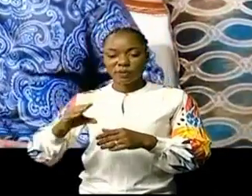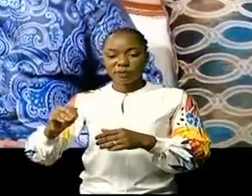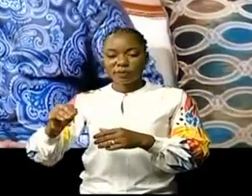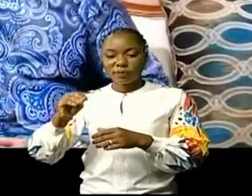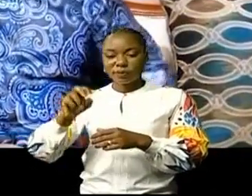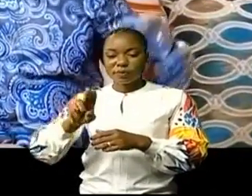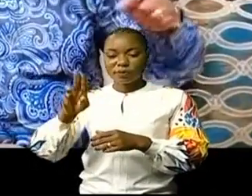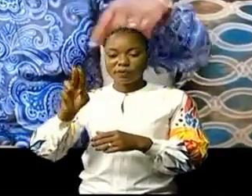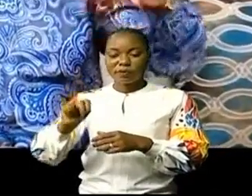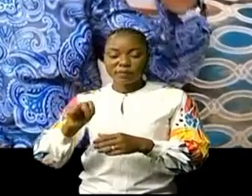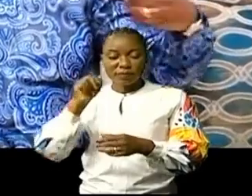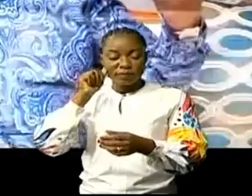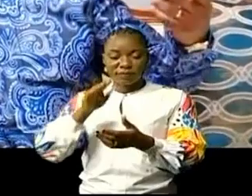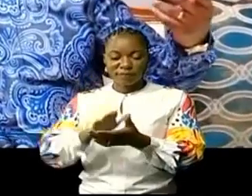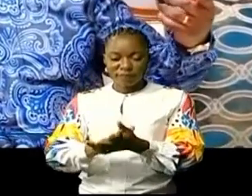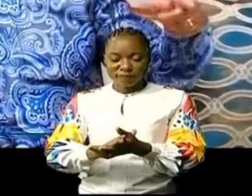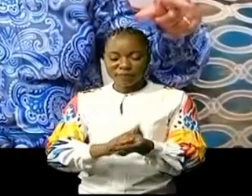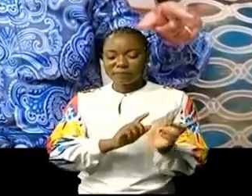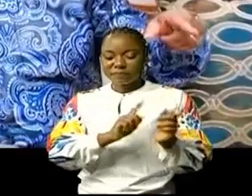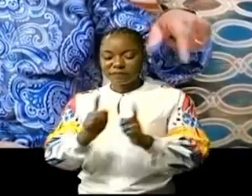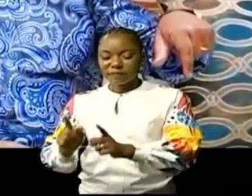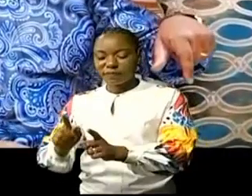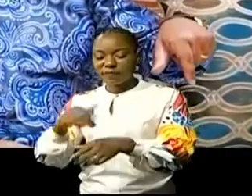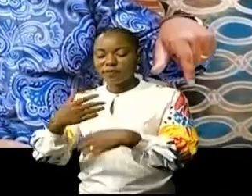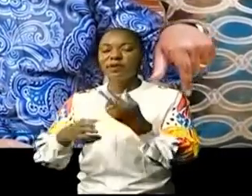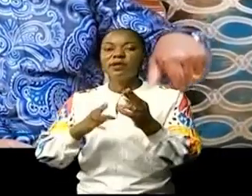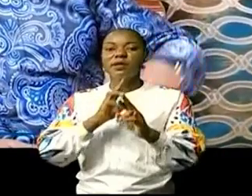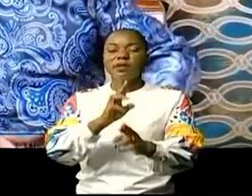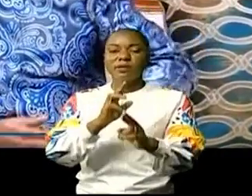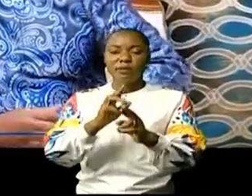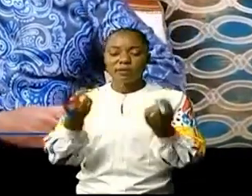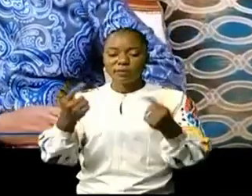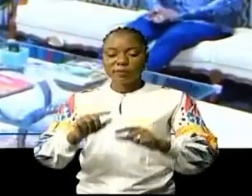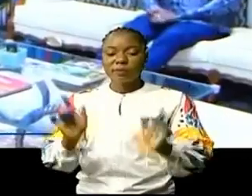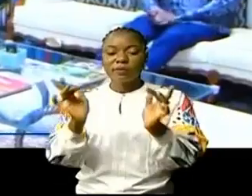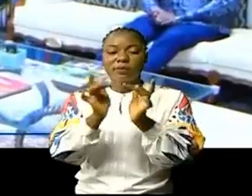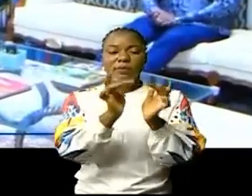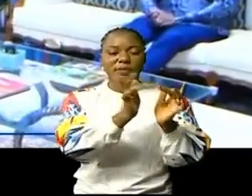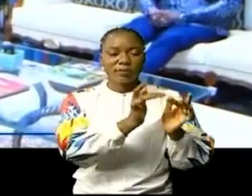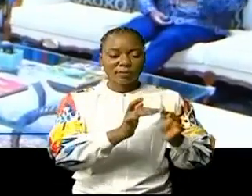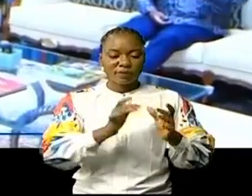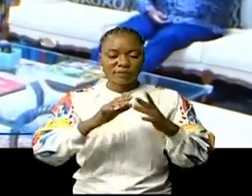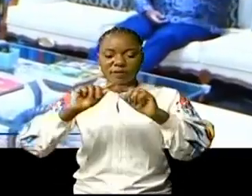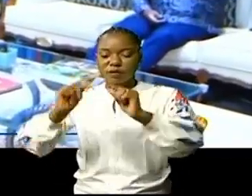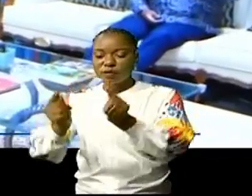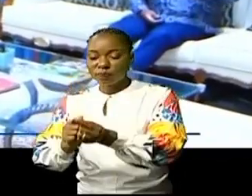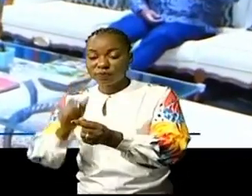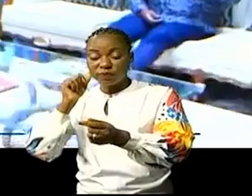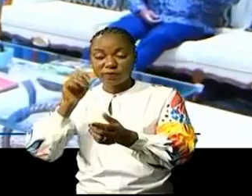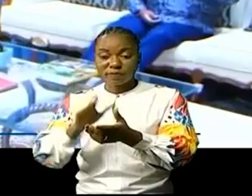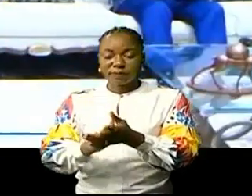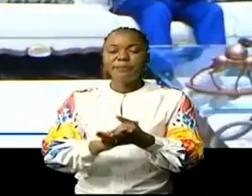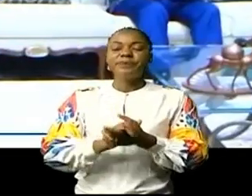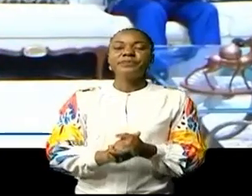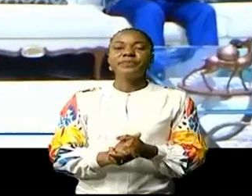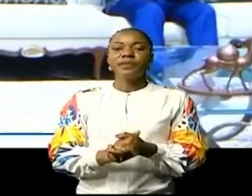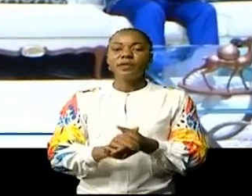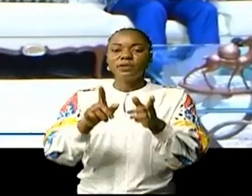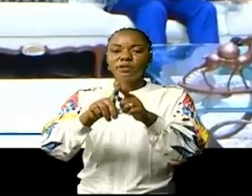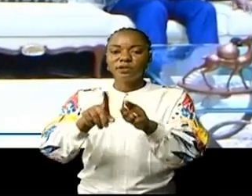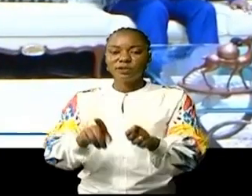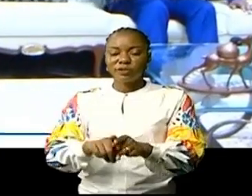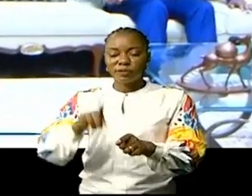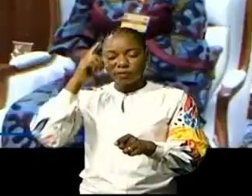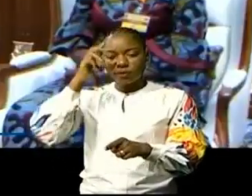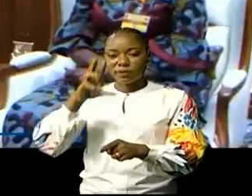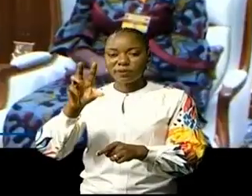Sar, est venue faire le rapport de ces différentes rencontres au président de la République, Félix Antoine Tshisekedi Tshilombo, ce jeudi